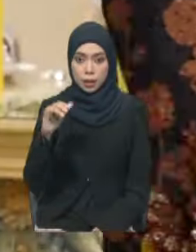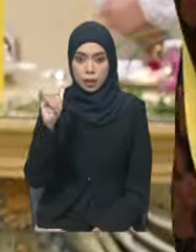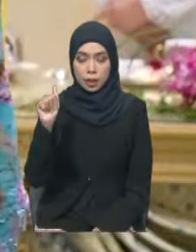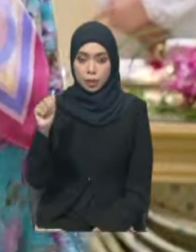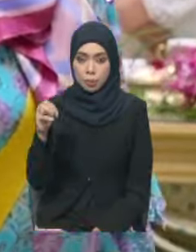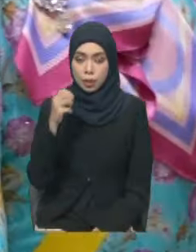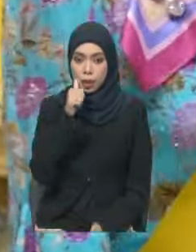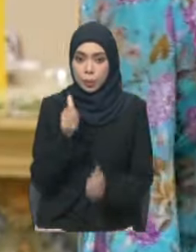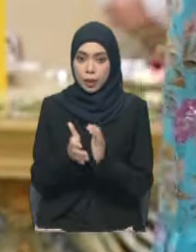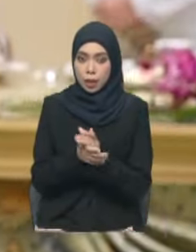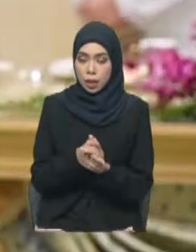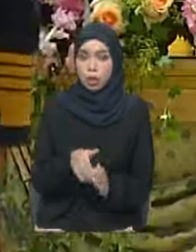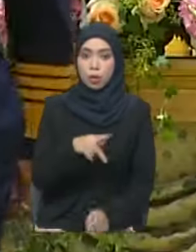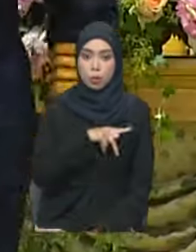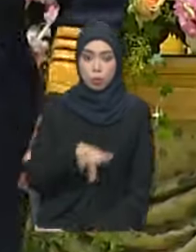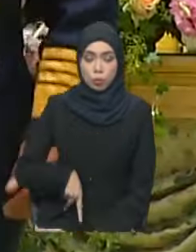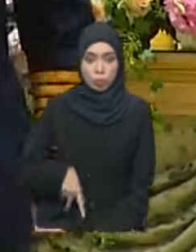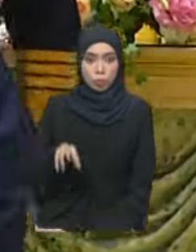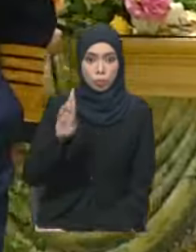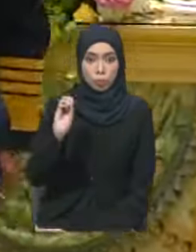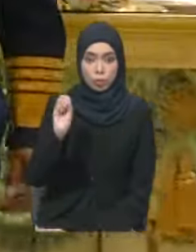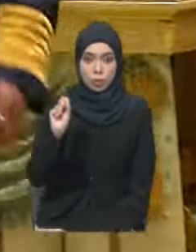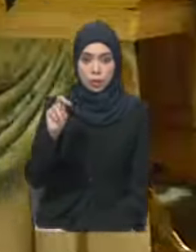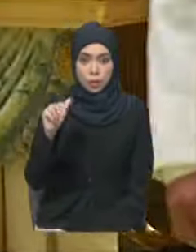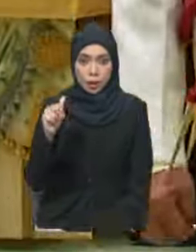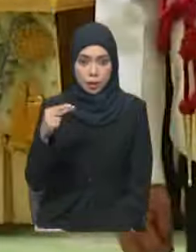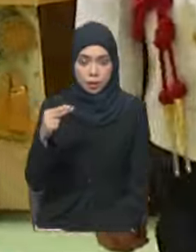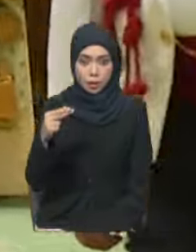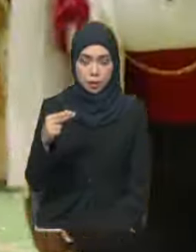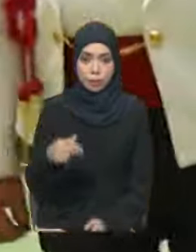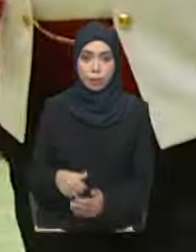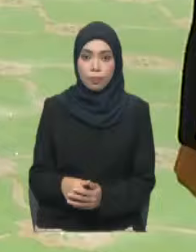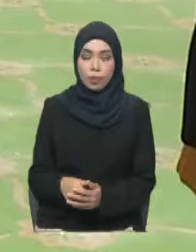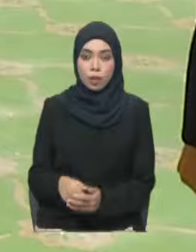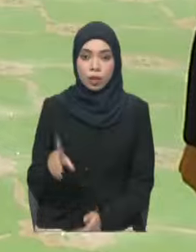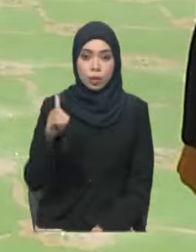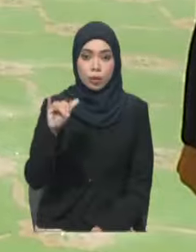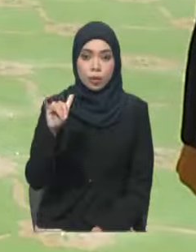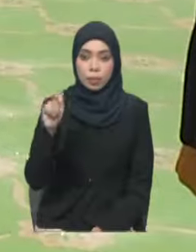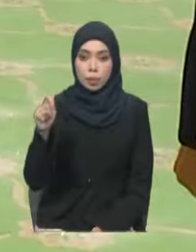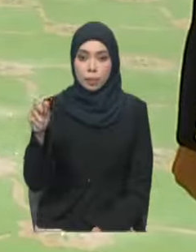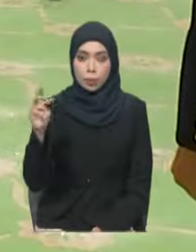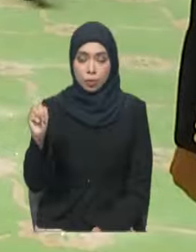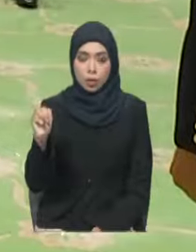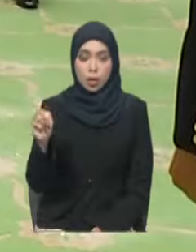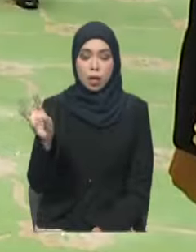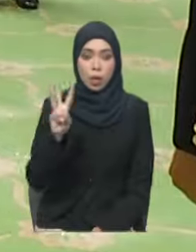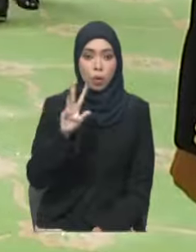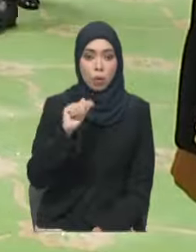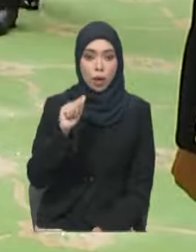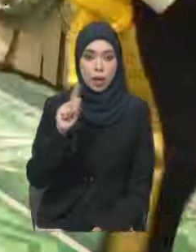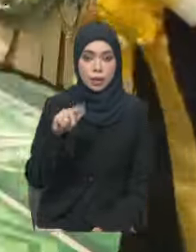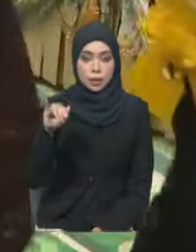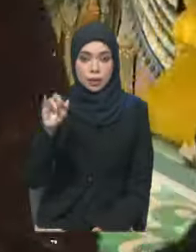Anak Isteri Anisha Rosnah. Duli Yang Teramat Mulia Paduka Seri Pangeran Perdana Wazir Sahibul Himah Wal Wakar Pangeran